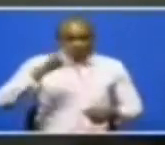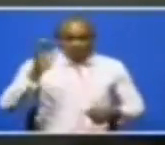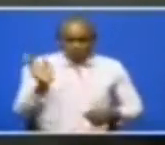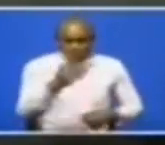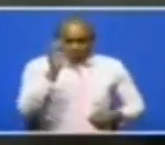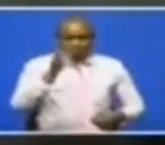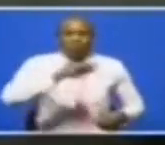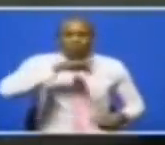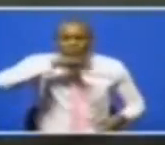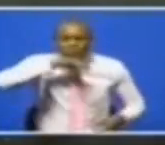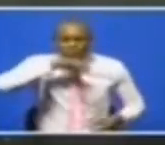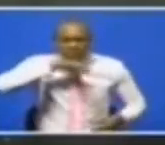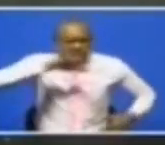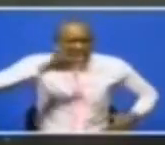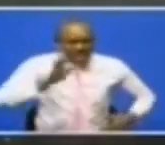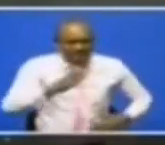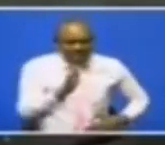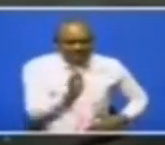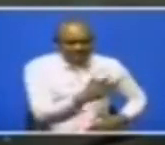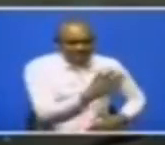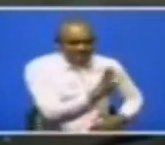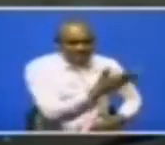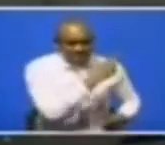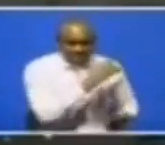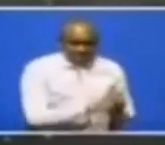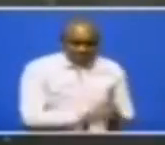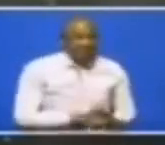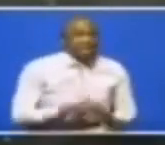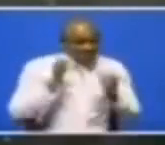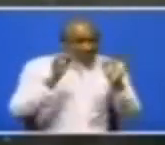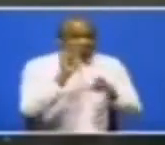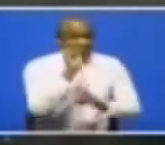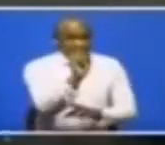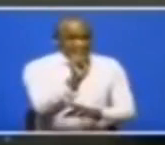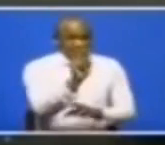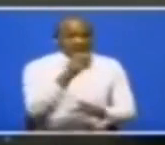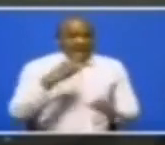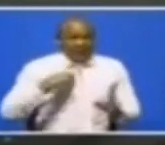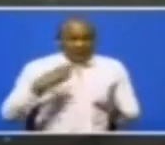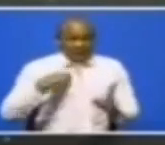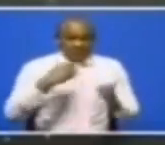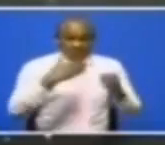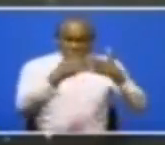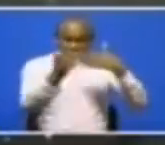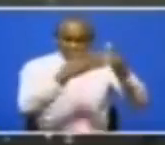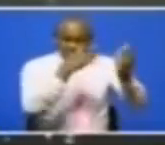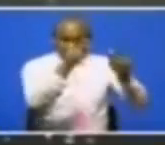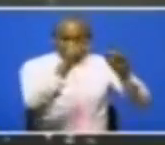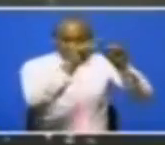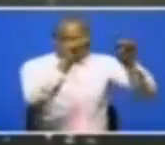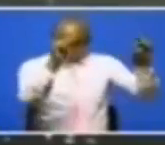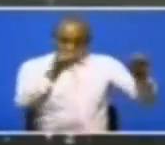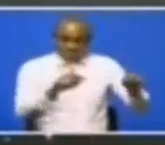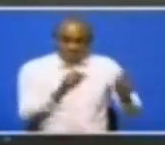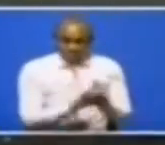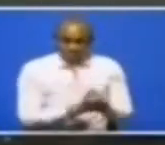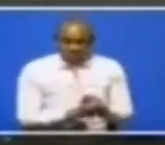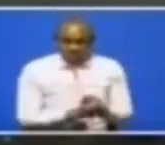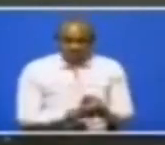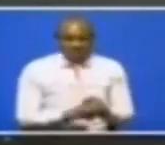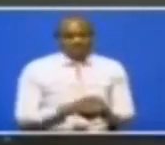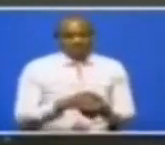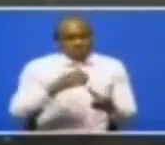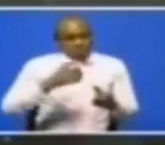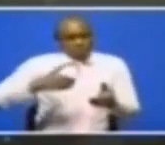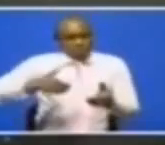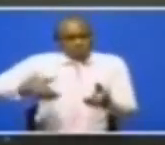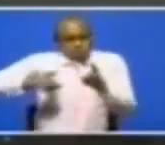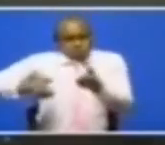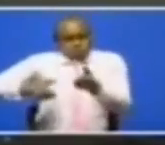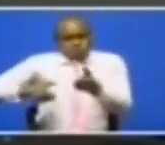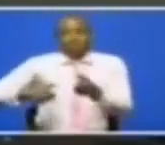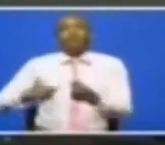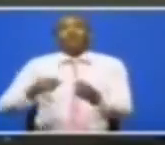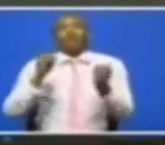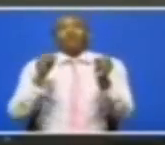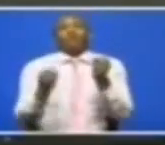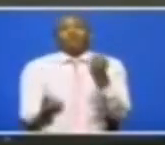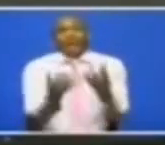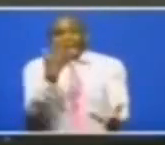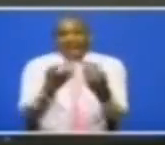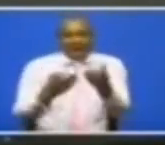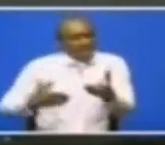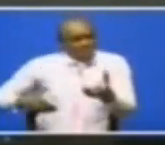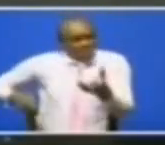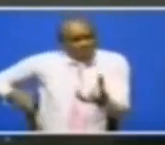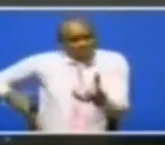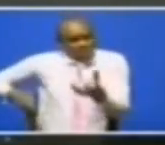tufagie uchafu wote. Ukiangalia ishara yetu katika ballot itakuwa ni fire extinguisher, kile kifaa cha